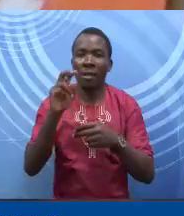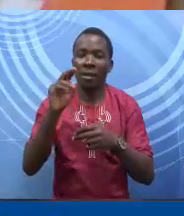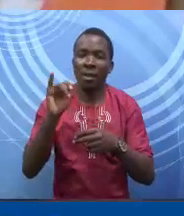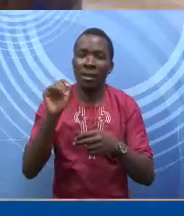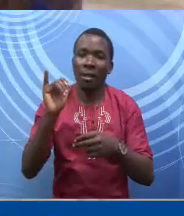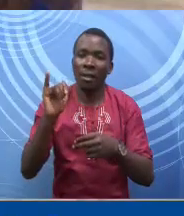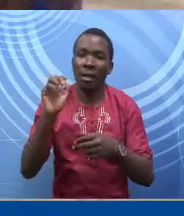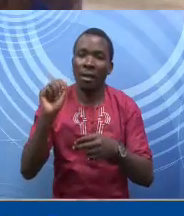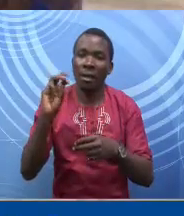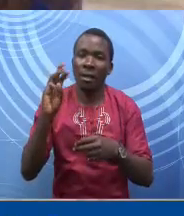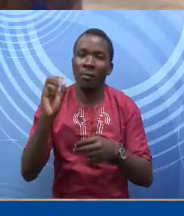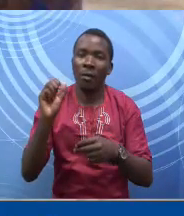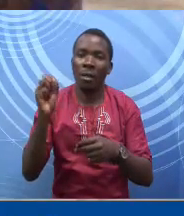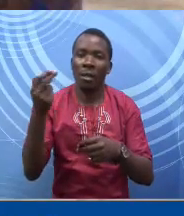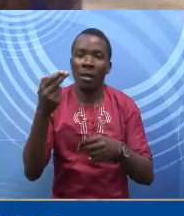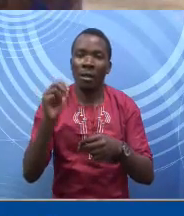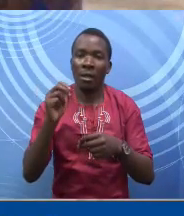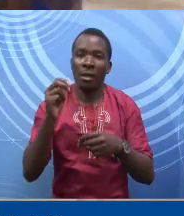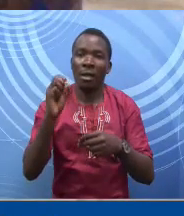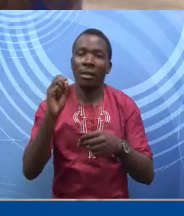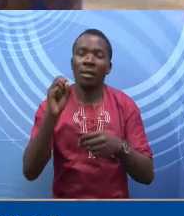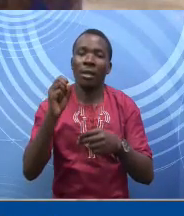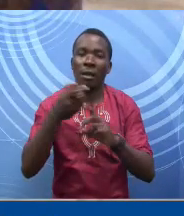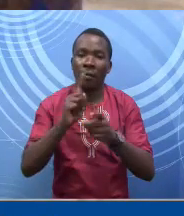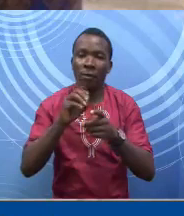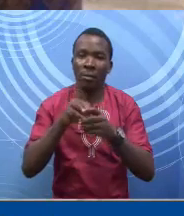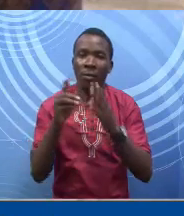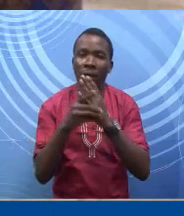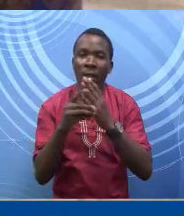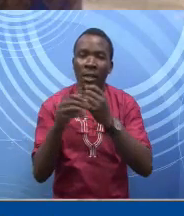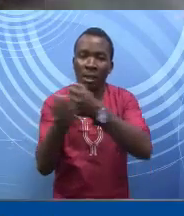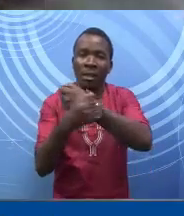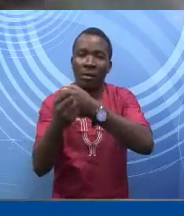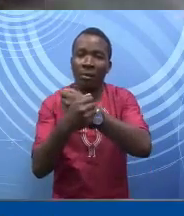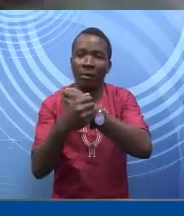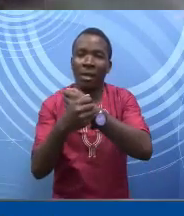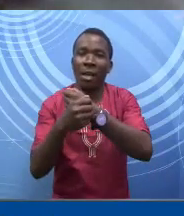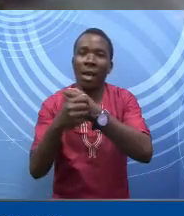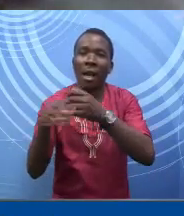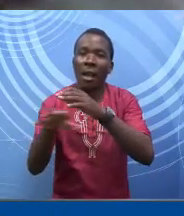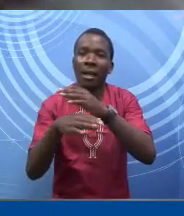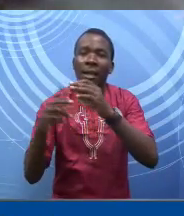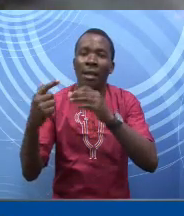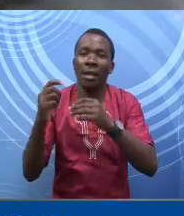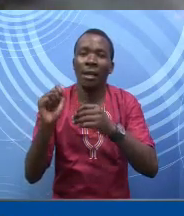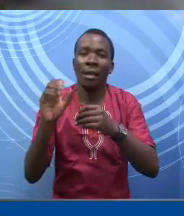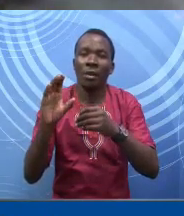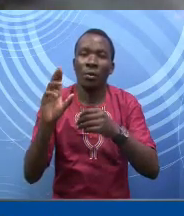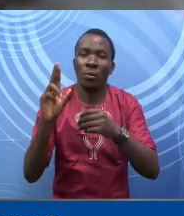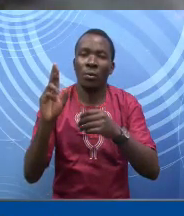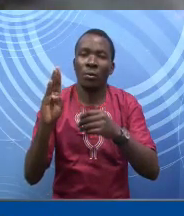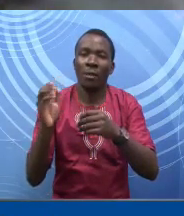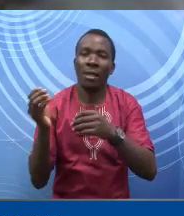Nyamwasa aturuka mu karere ka Rubavu mu murenge wa Gisenyi mu kagari ka Gacuba hakaba yaje